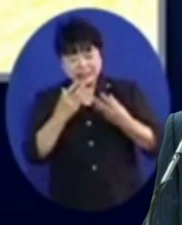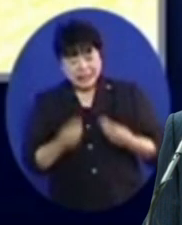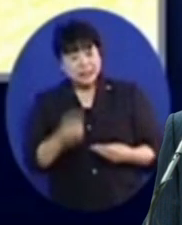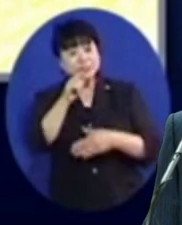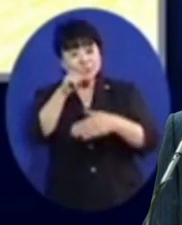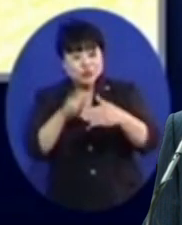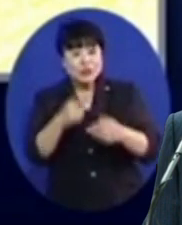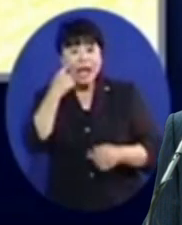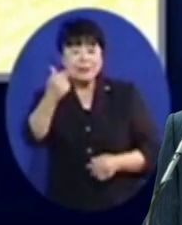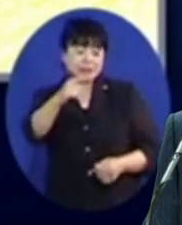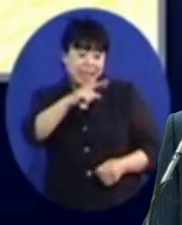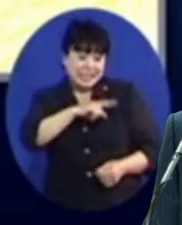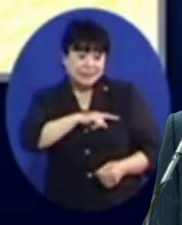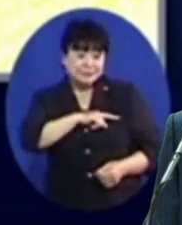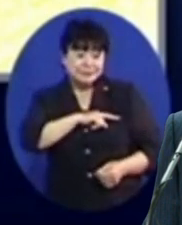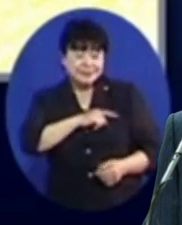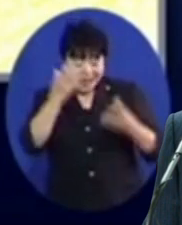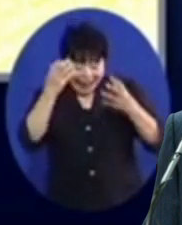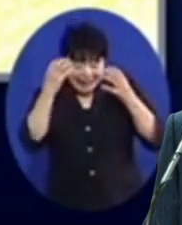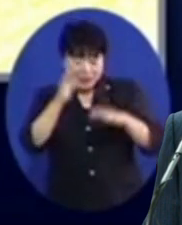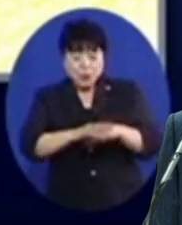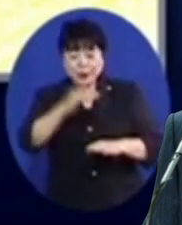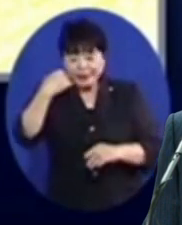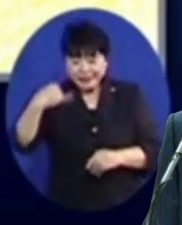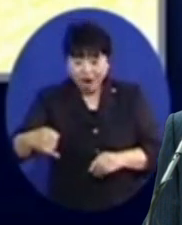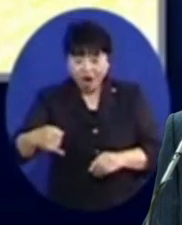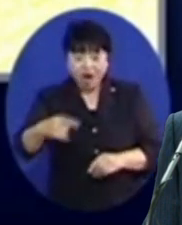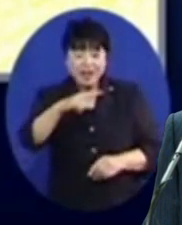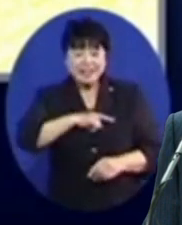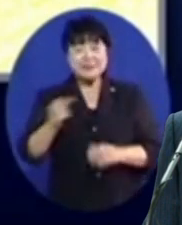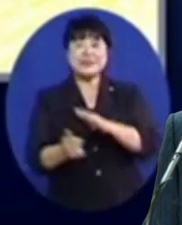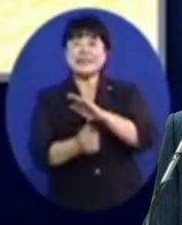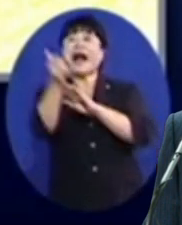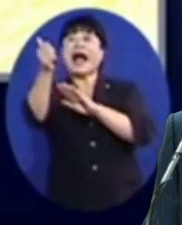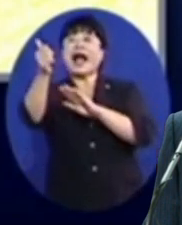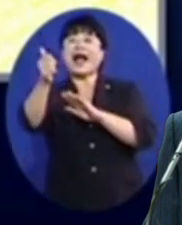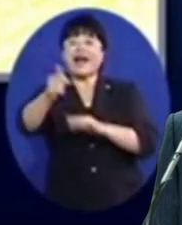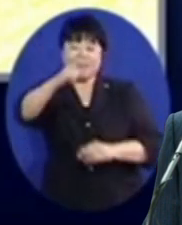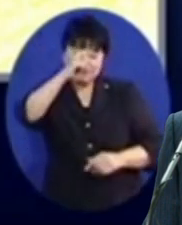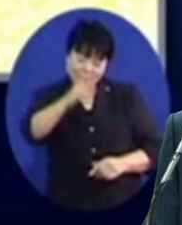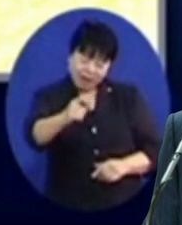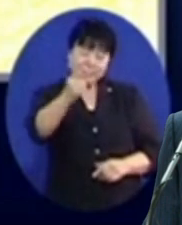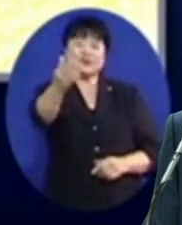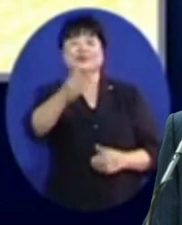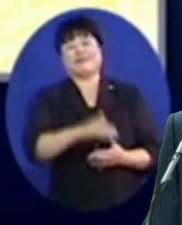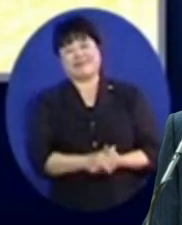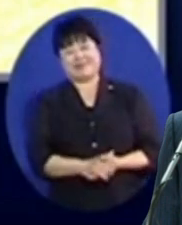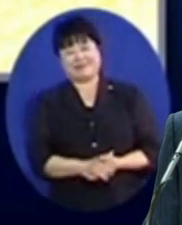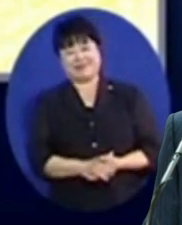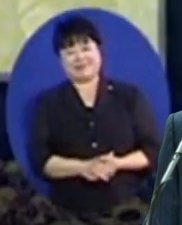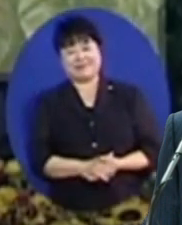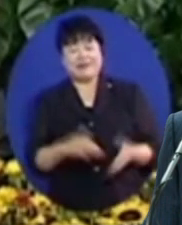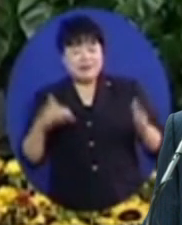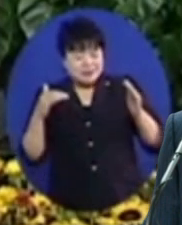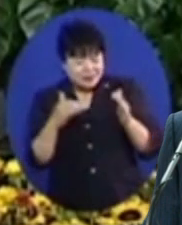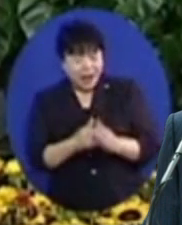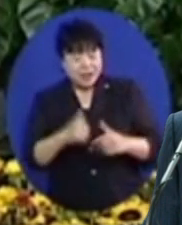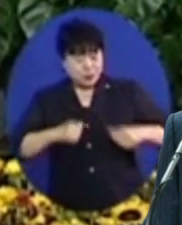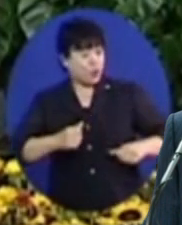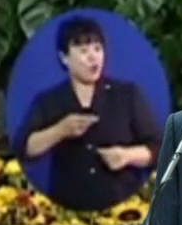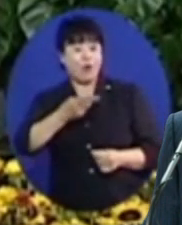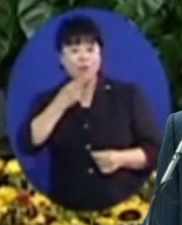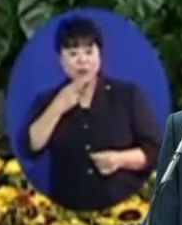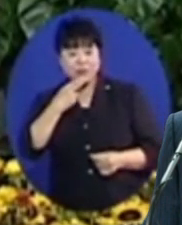있는 아버지가 손녀의 이름을 희망이라고 지어줬어요. 그는 끝까지 포기하지